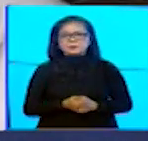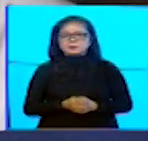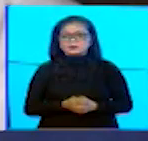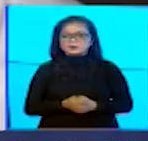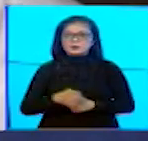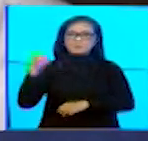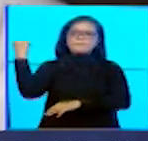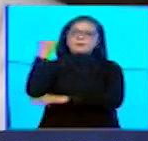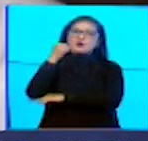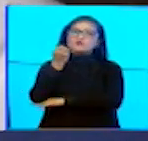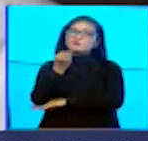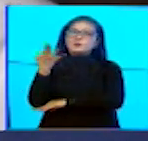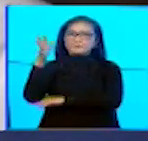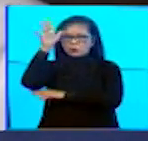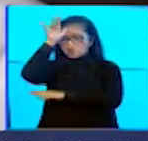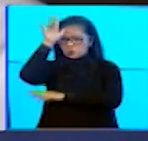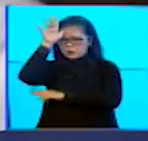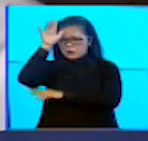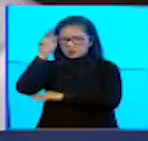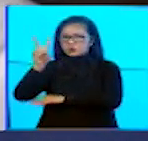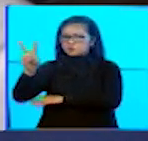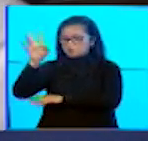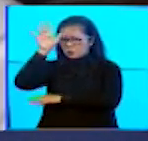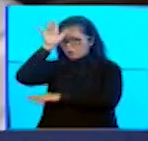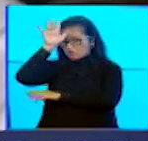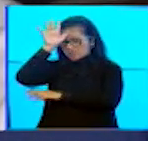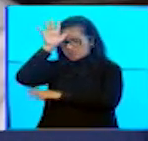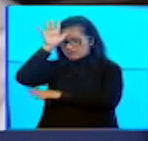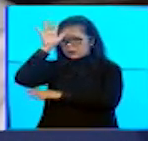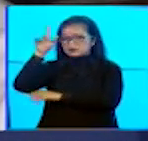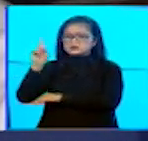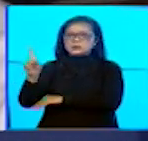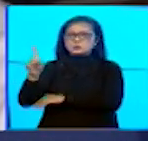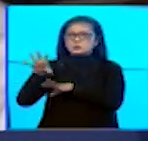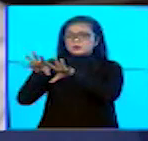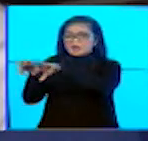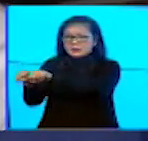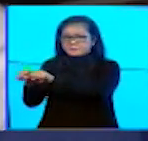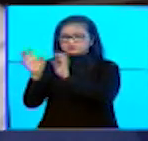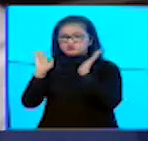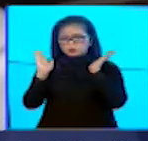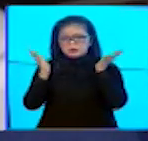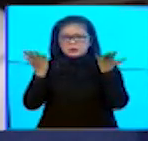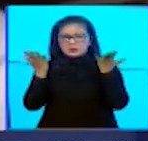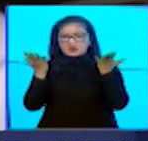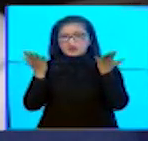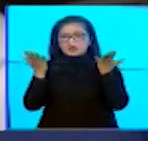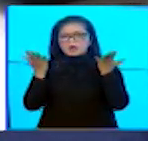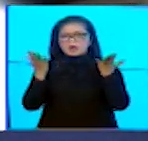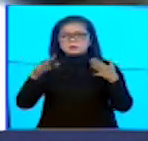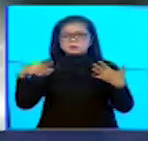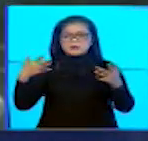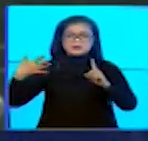Ya? Pelaku ada dua, cuman tadi satu sudah kita sempat amankan di Polres, yang kita kejar ini hanya satu